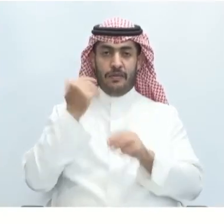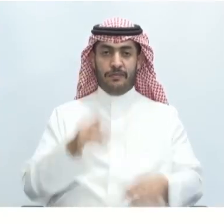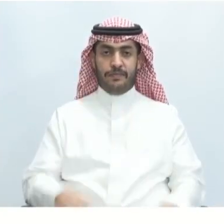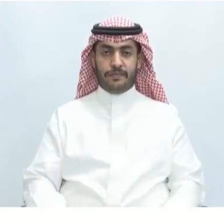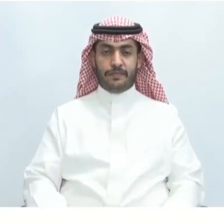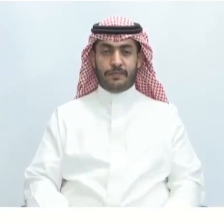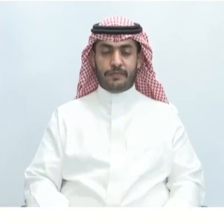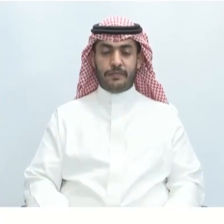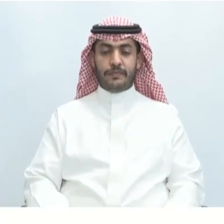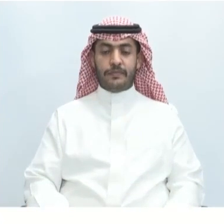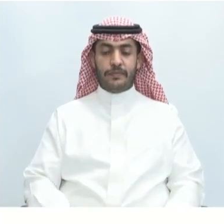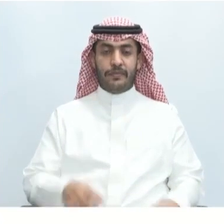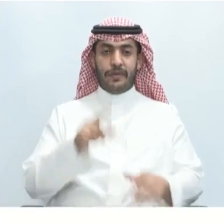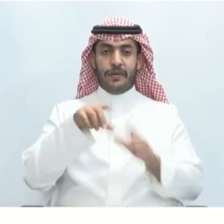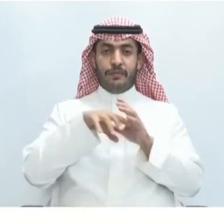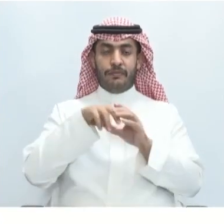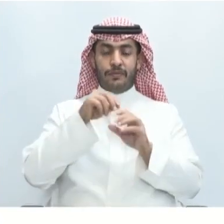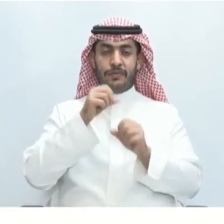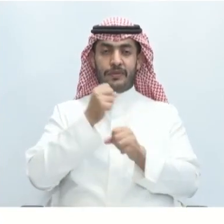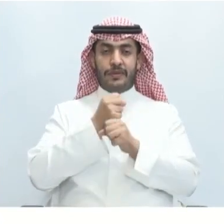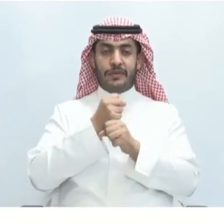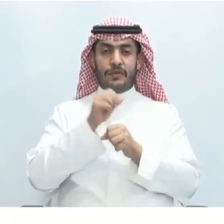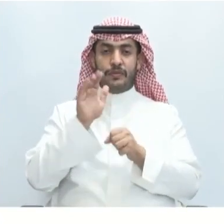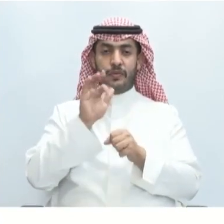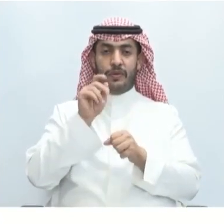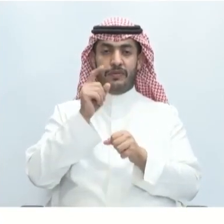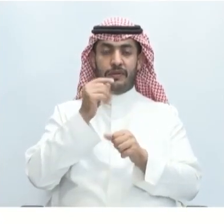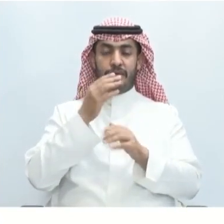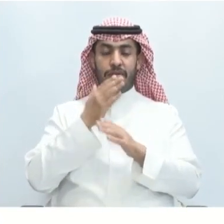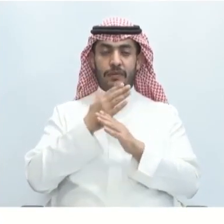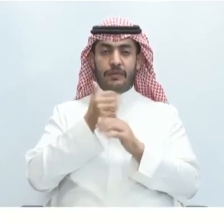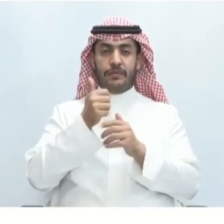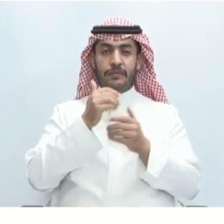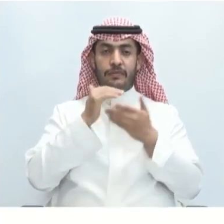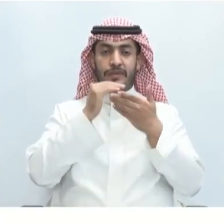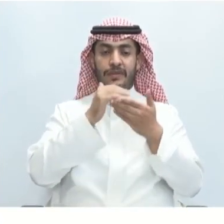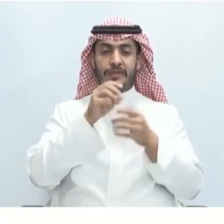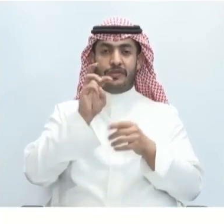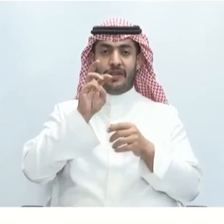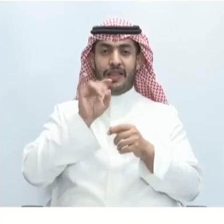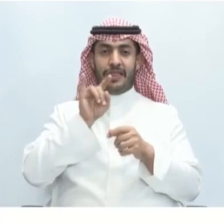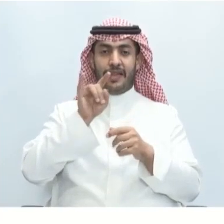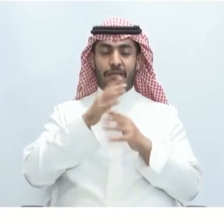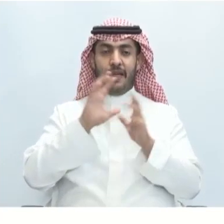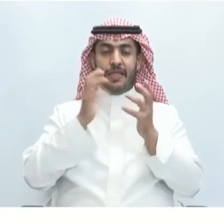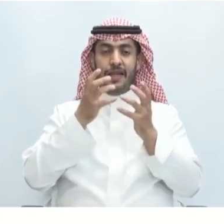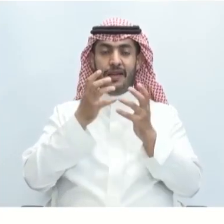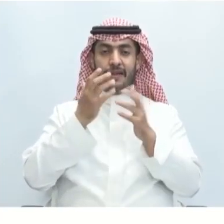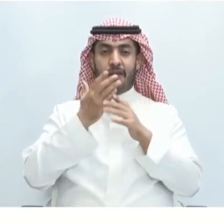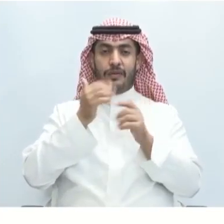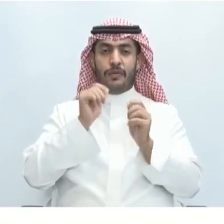ايضا ذكرنا ان هذا المشروع سنستخدم اداه سولفر لكي نساعد شركه الطيران في اداره